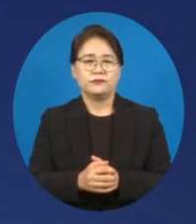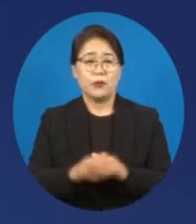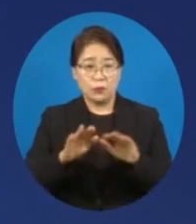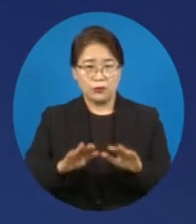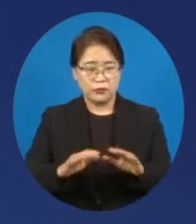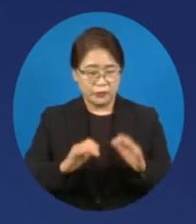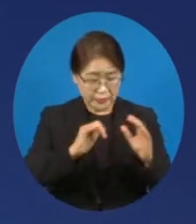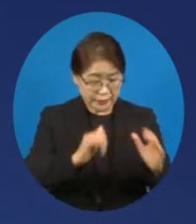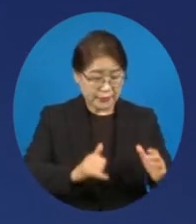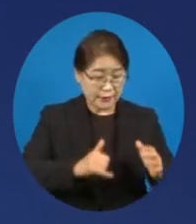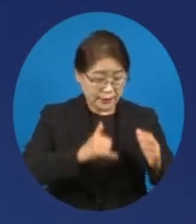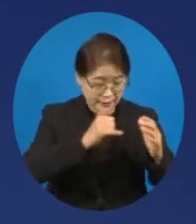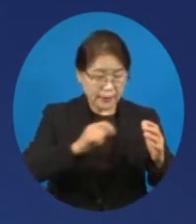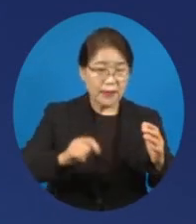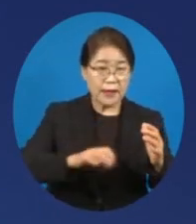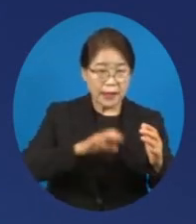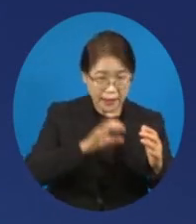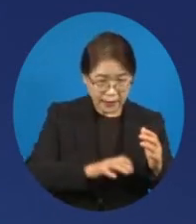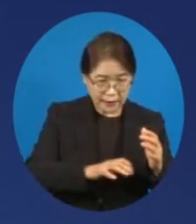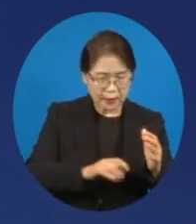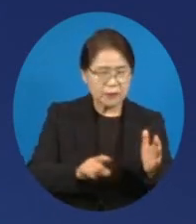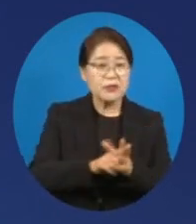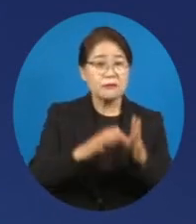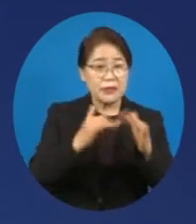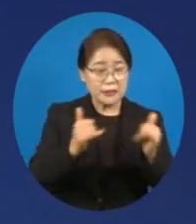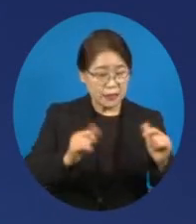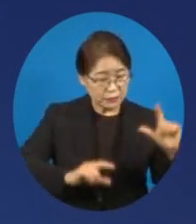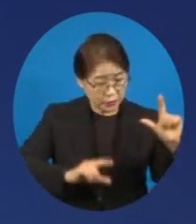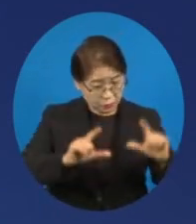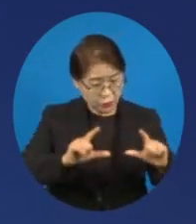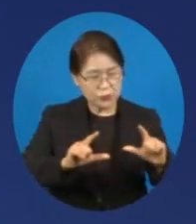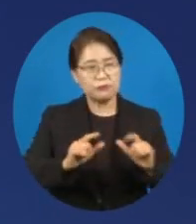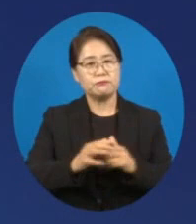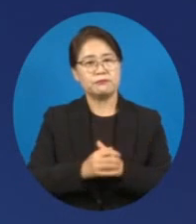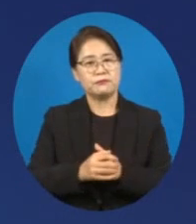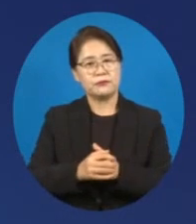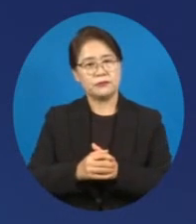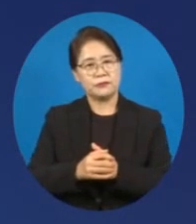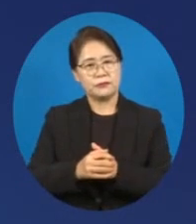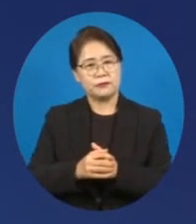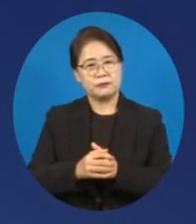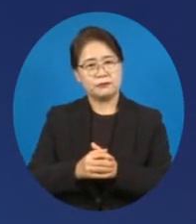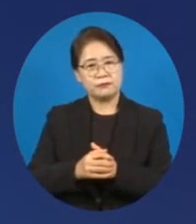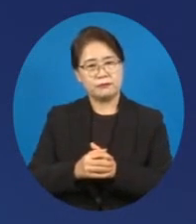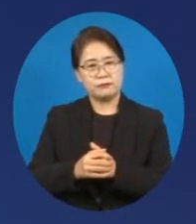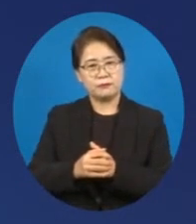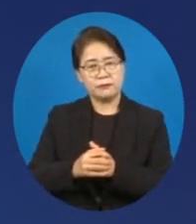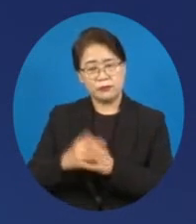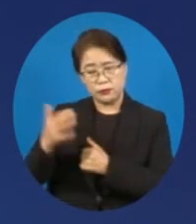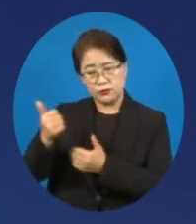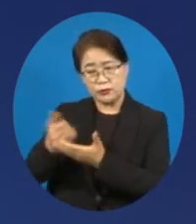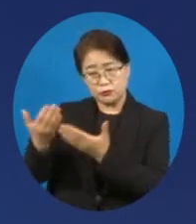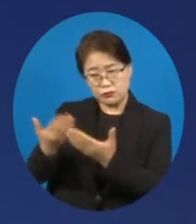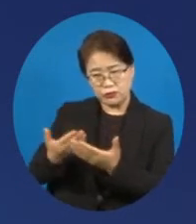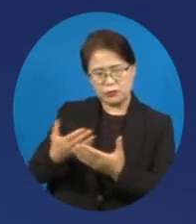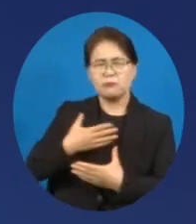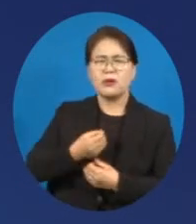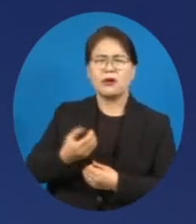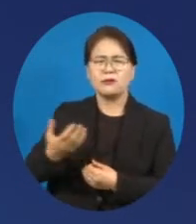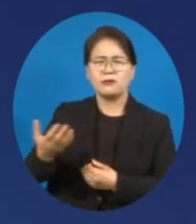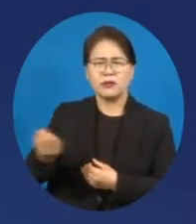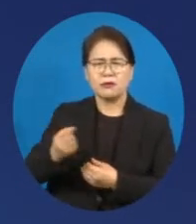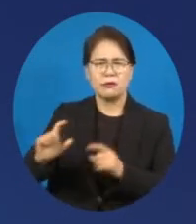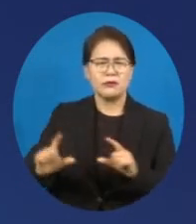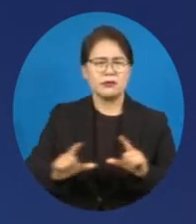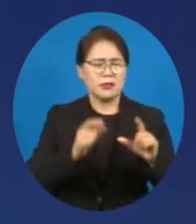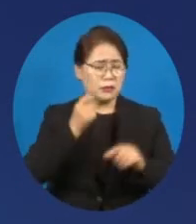그런데 오늘이 세상 속에 사는 하나님의 사람들이 이 세상에 줄 수 없는 평안을 누리지 못하고 있다는데 문제가 있습니다